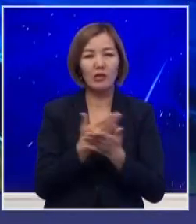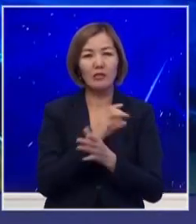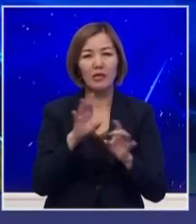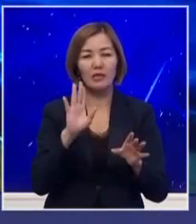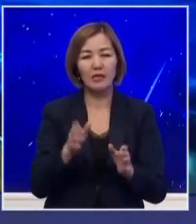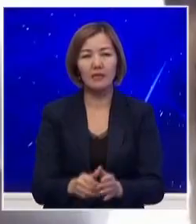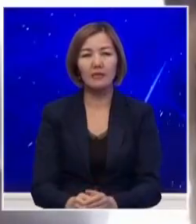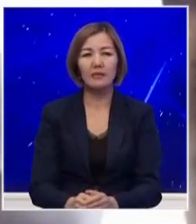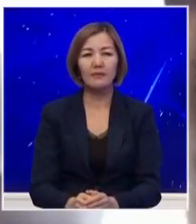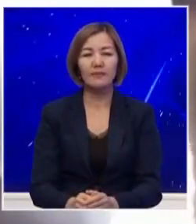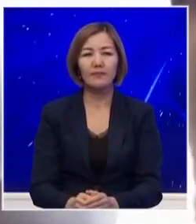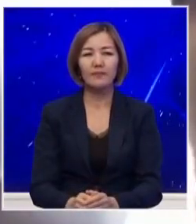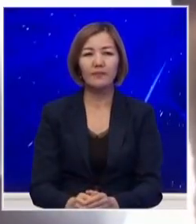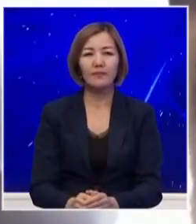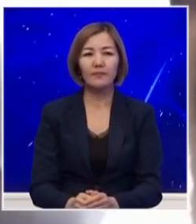жаңалықтарында.